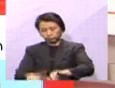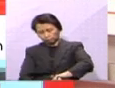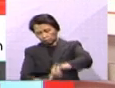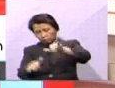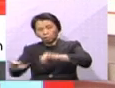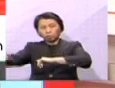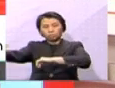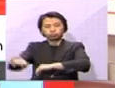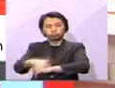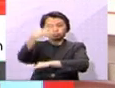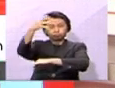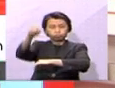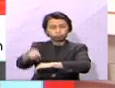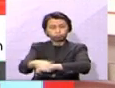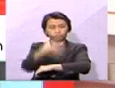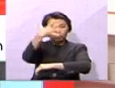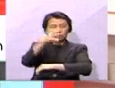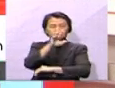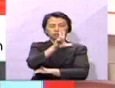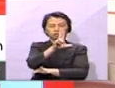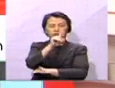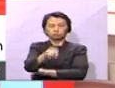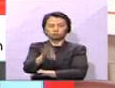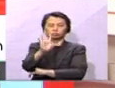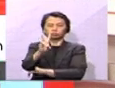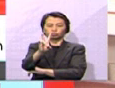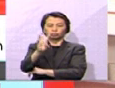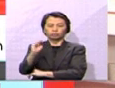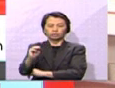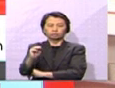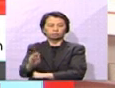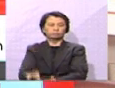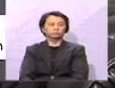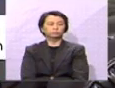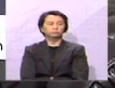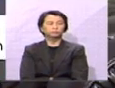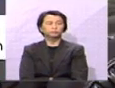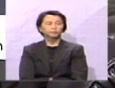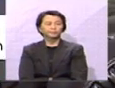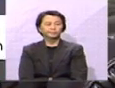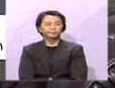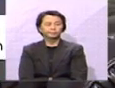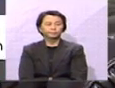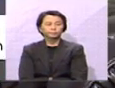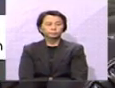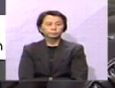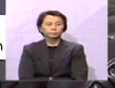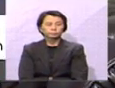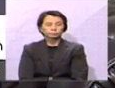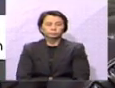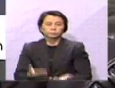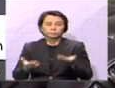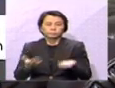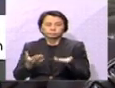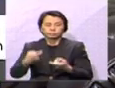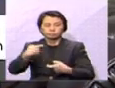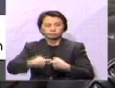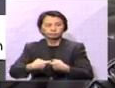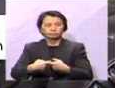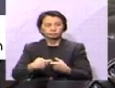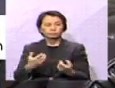laut yang dijangka mencecah 3.7 met yang berkaitan maka